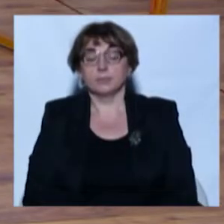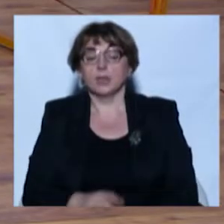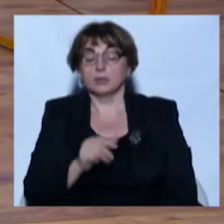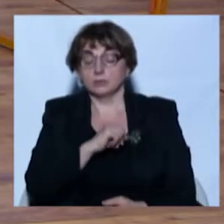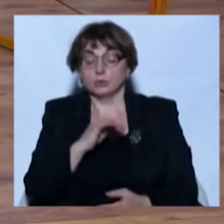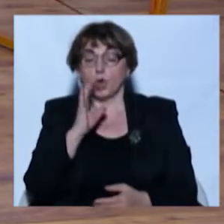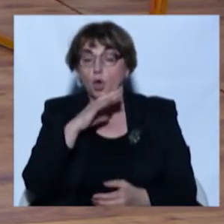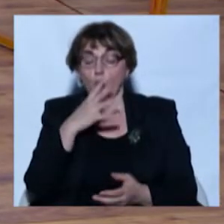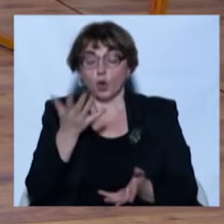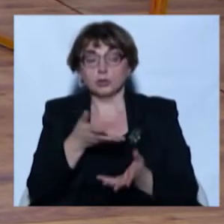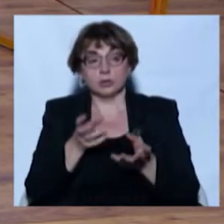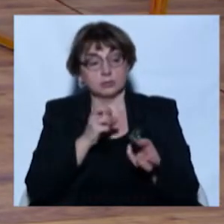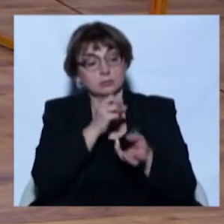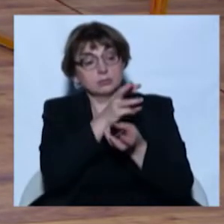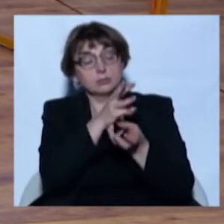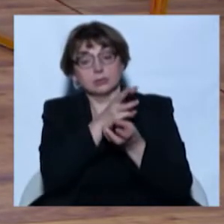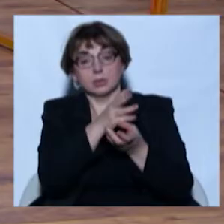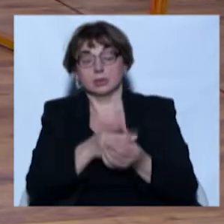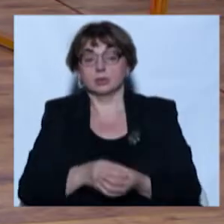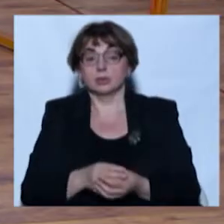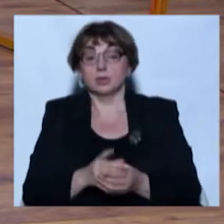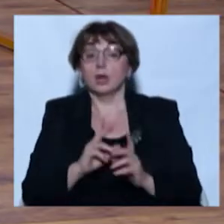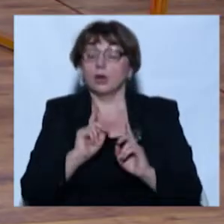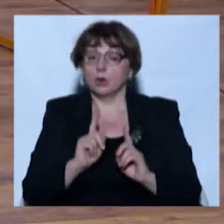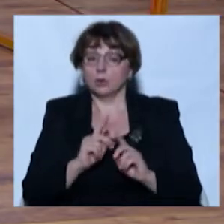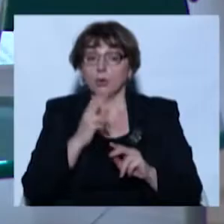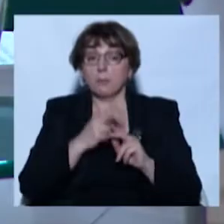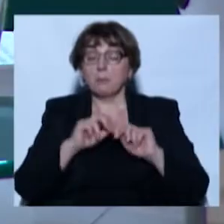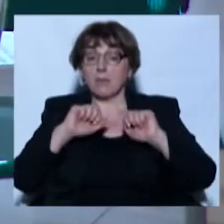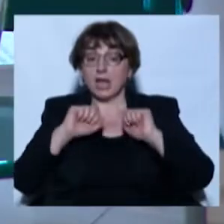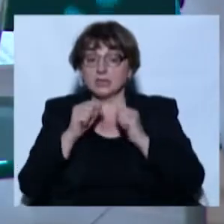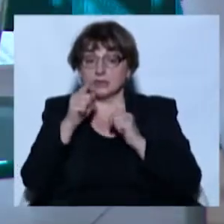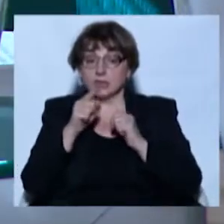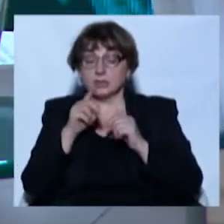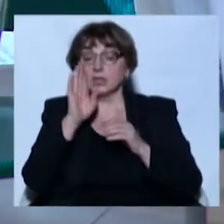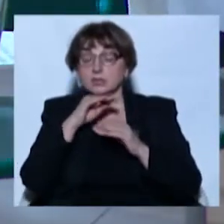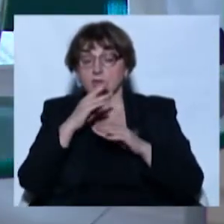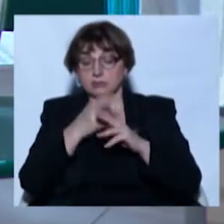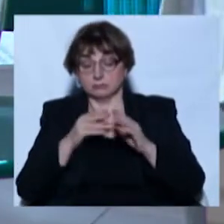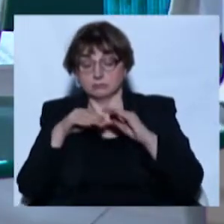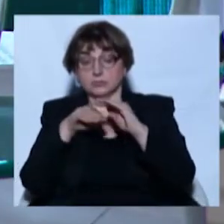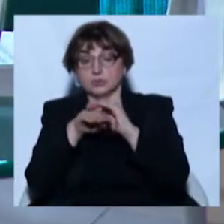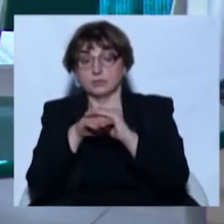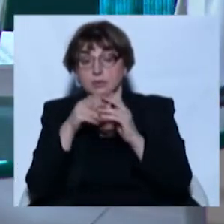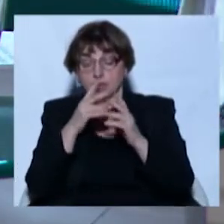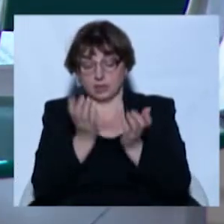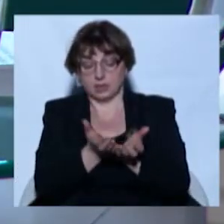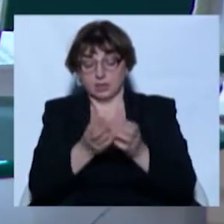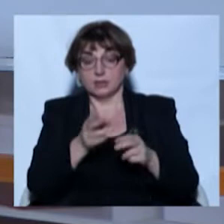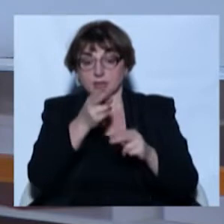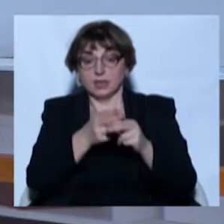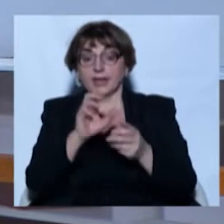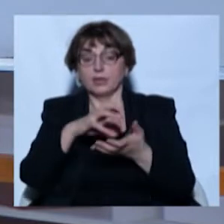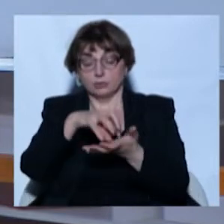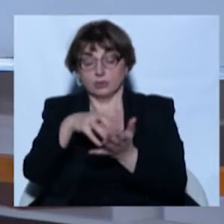ამოდის, წყალი აორთქლდა. ხოლო მაცივარში, საყინულეში წყალი იყინება ისე, როგორც აი ჩემს ჯამზეა